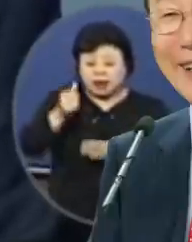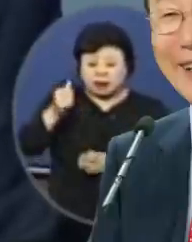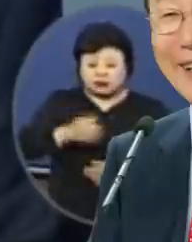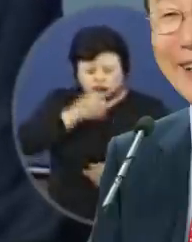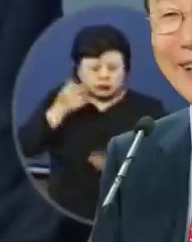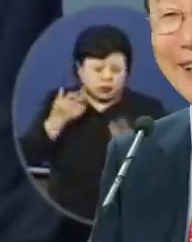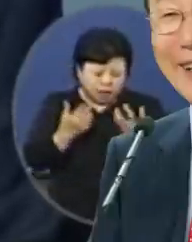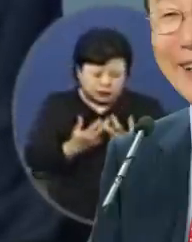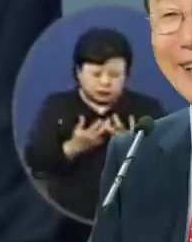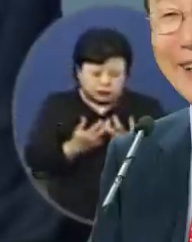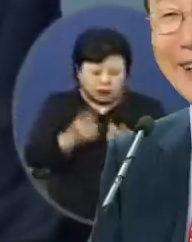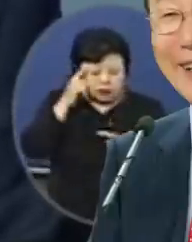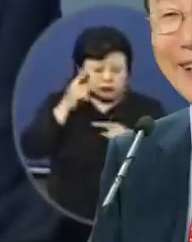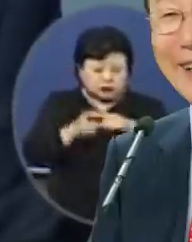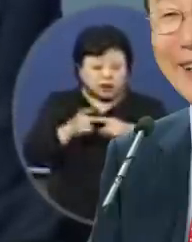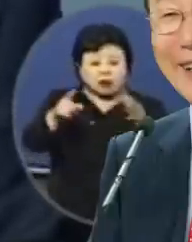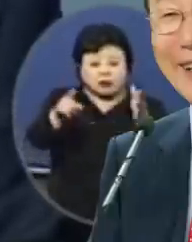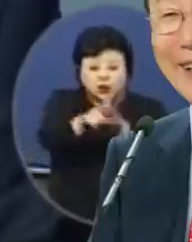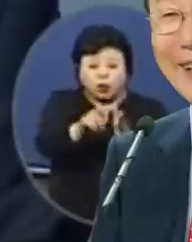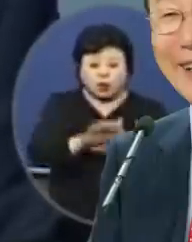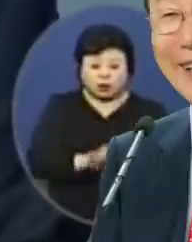가득하고 긍정적으로 믿고